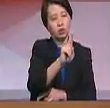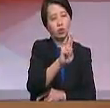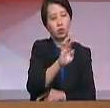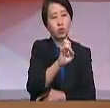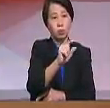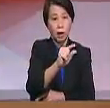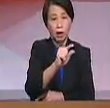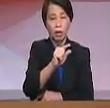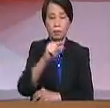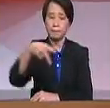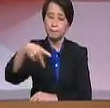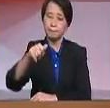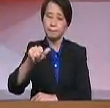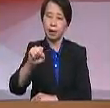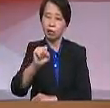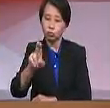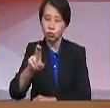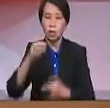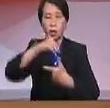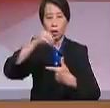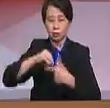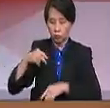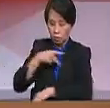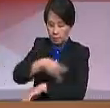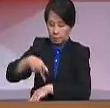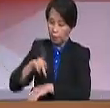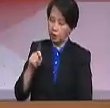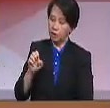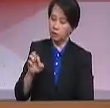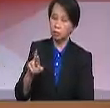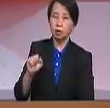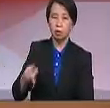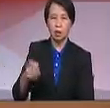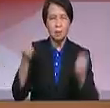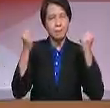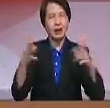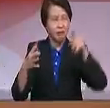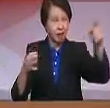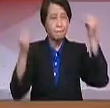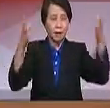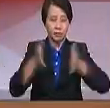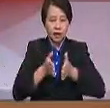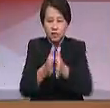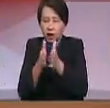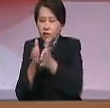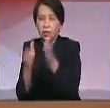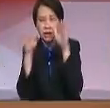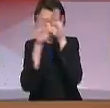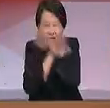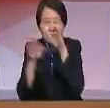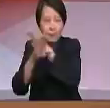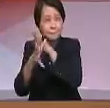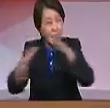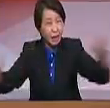tu sawah lah. Tapi saya difahamkan banyak kawasan-kawasan, lorong-lorong tikus sebenarnya banyak di kawasan-kawasan